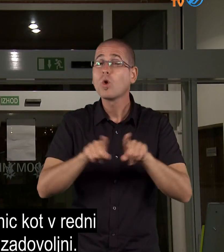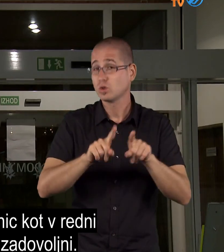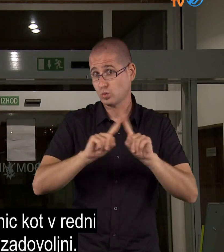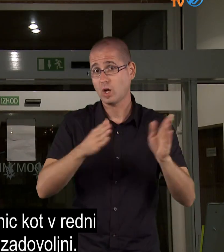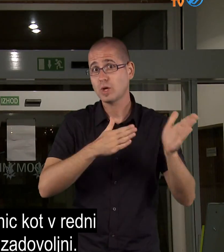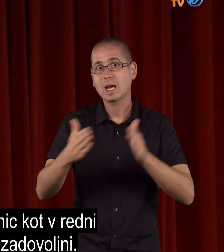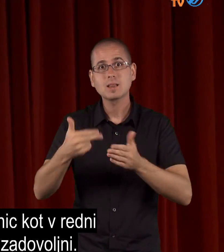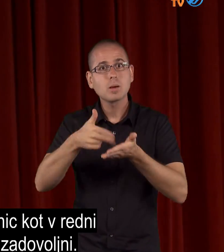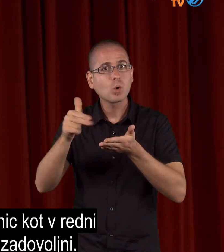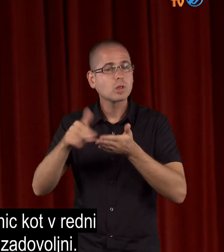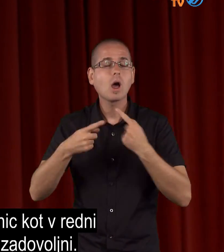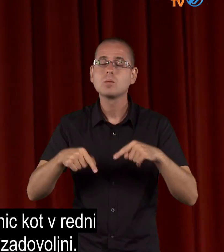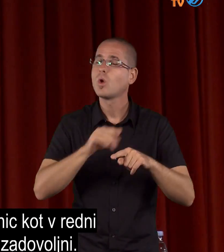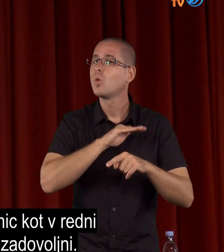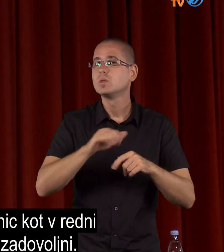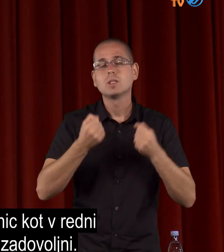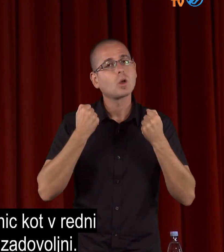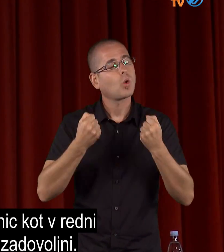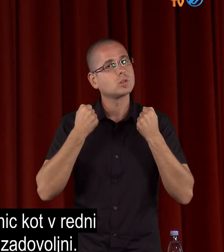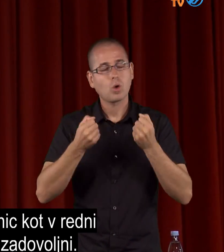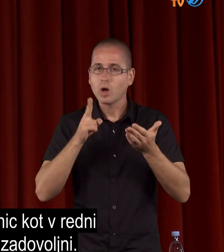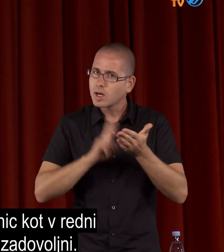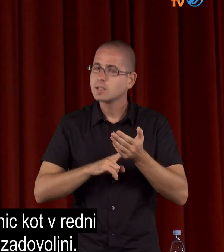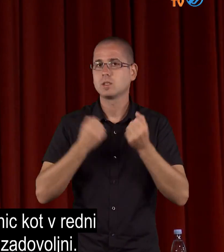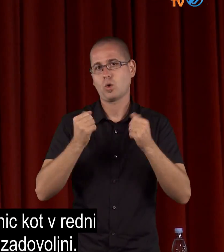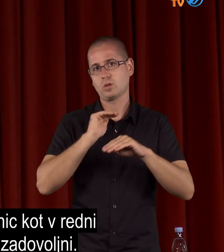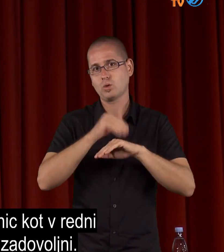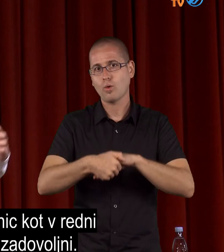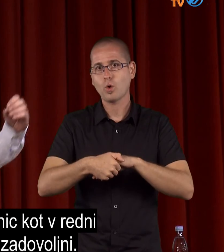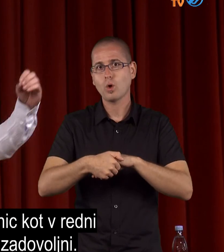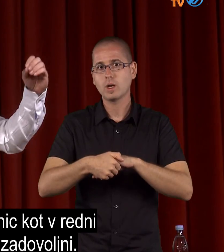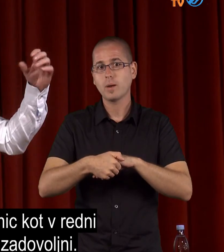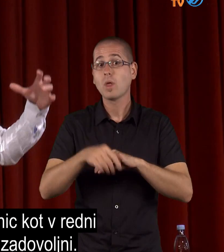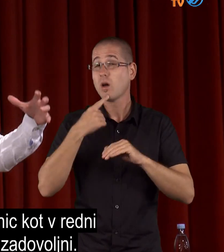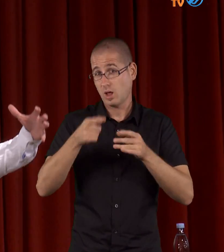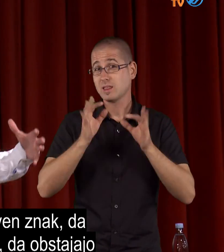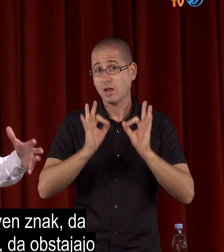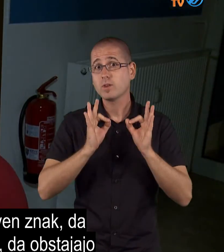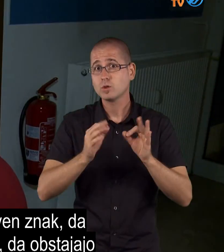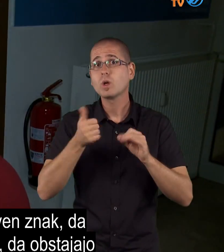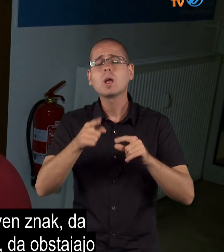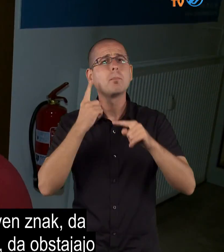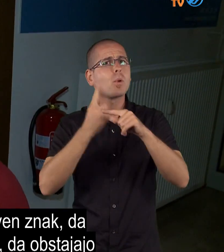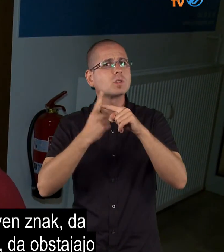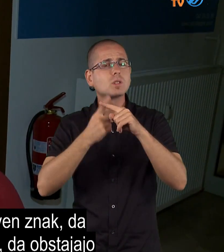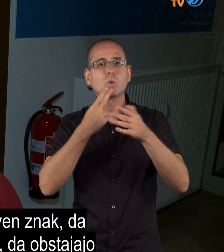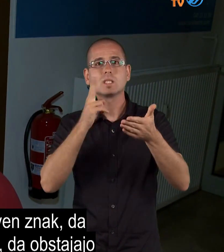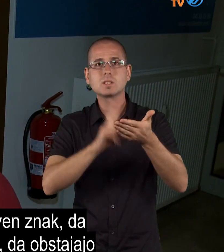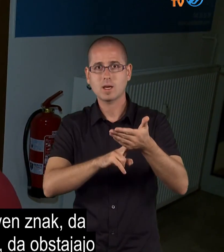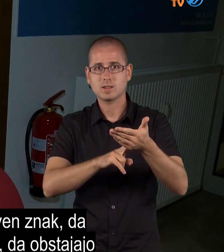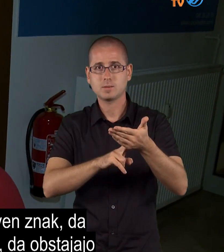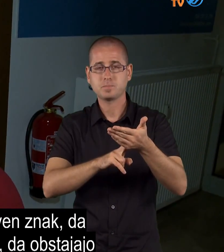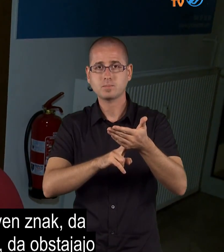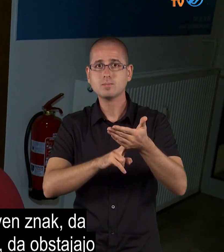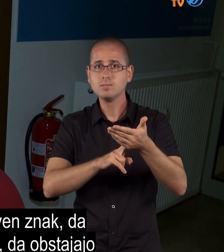je drugače redna prodaja, smo vsi zelo, zelo, zelo res zadovoljni. Definitivno je en tak pozitivni